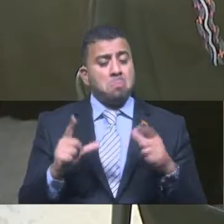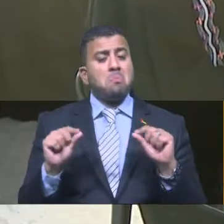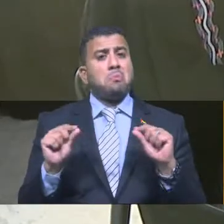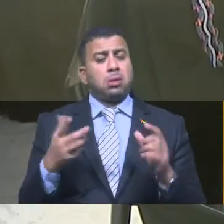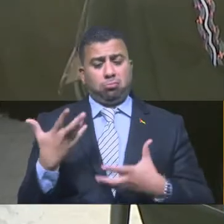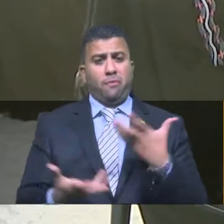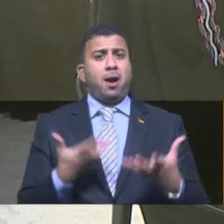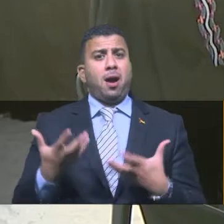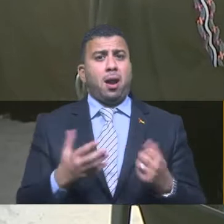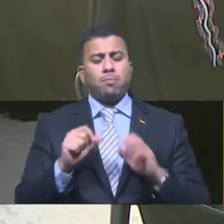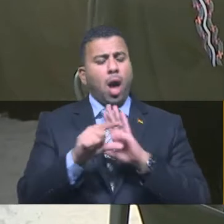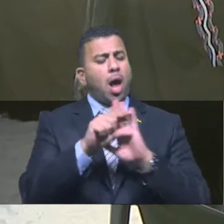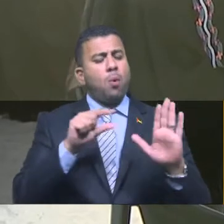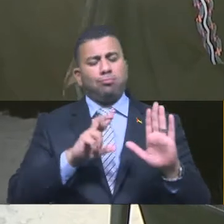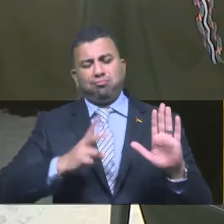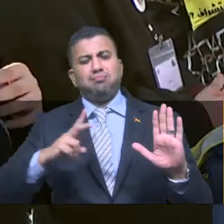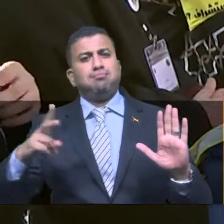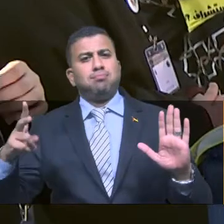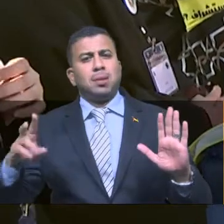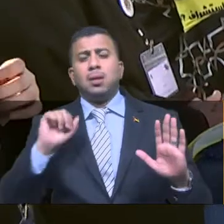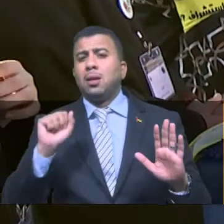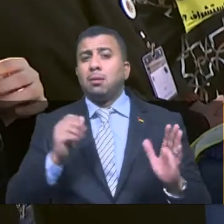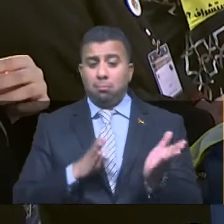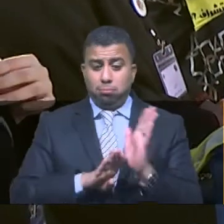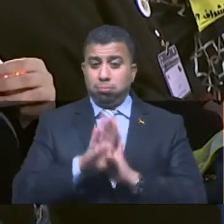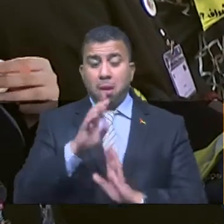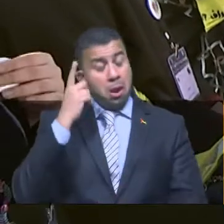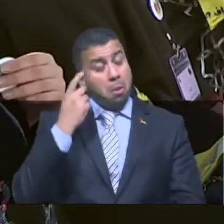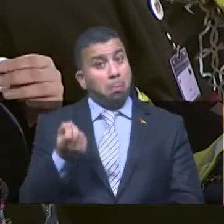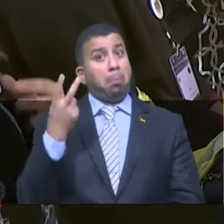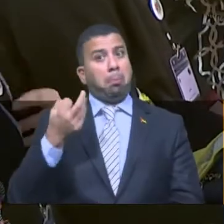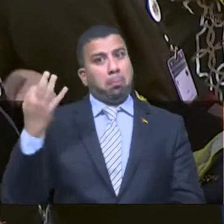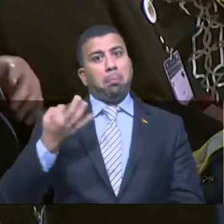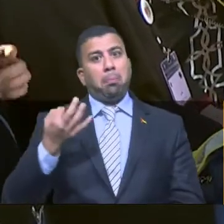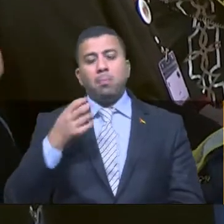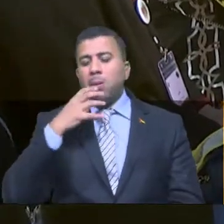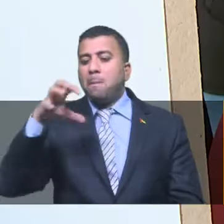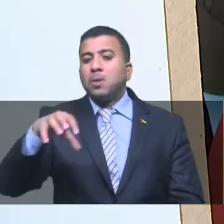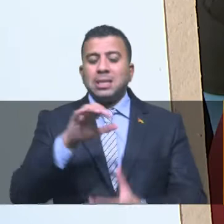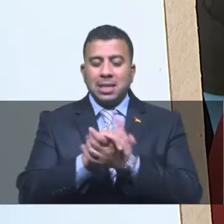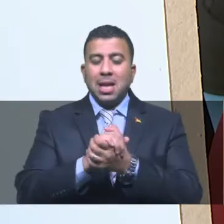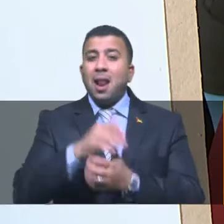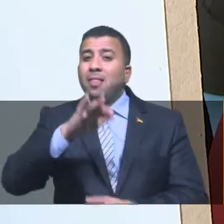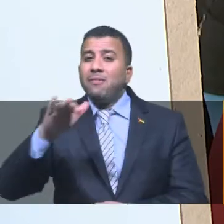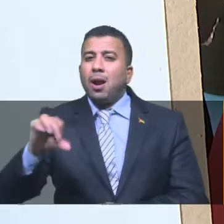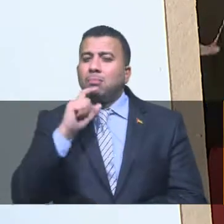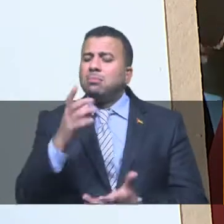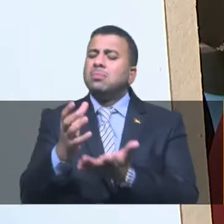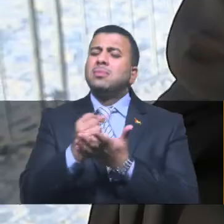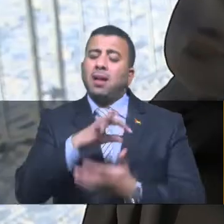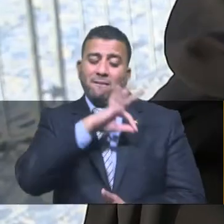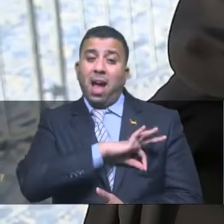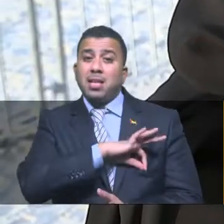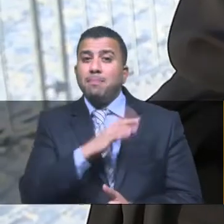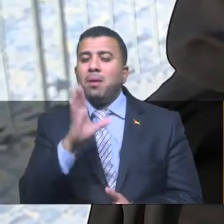فيما تنوعت عناوينها ما بين الطريق إلى النبوغ والمدن الصديقة للطفل والاستفادة من وسائل